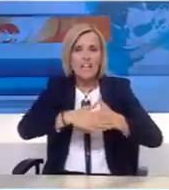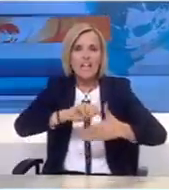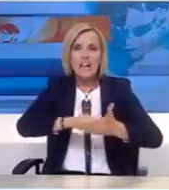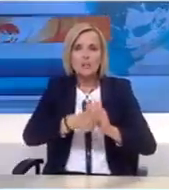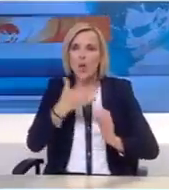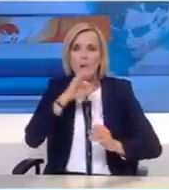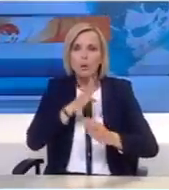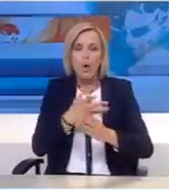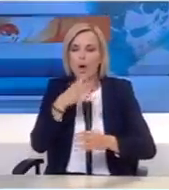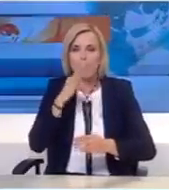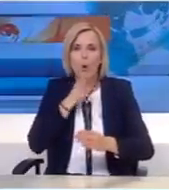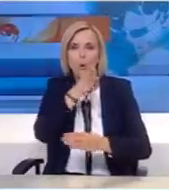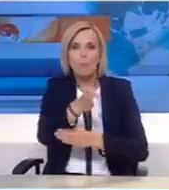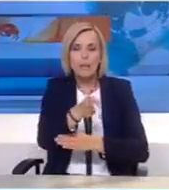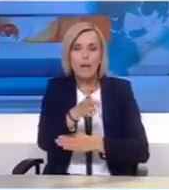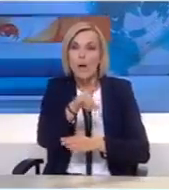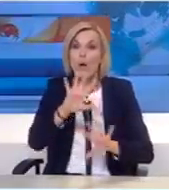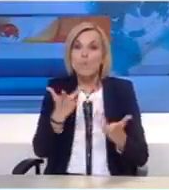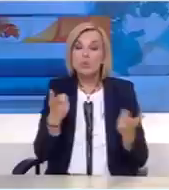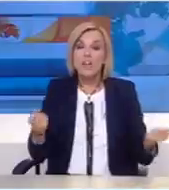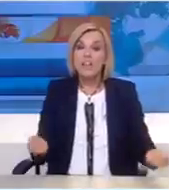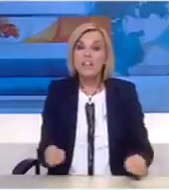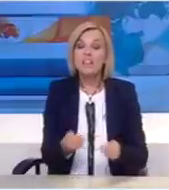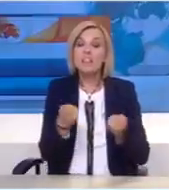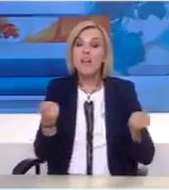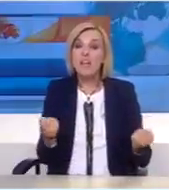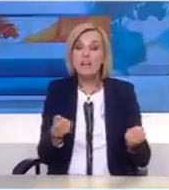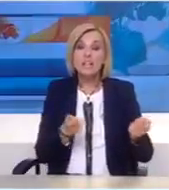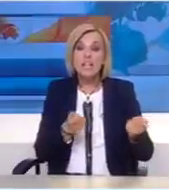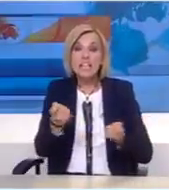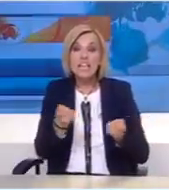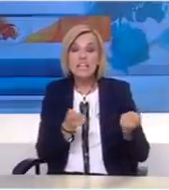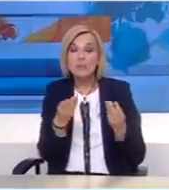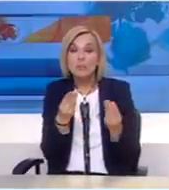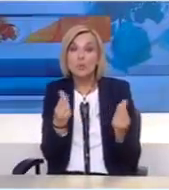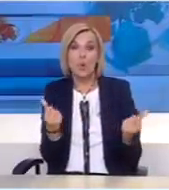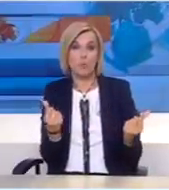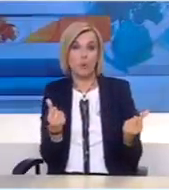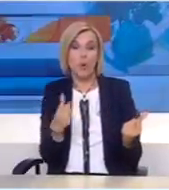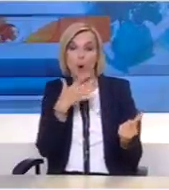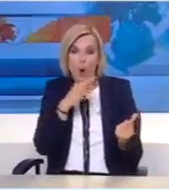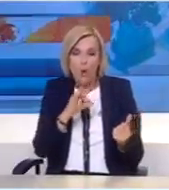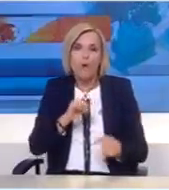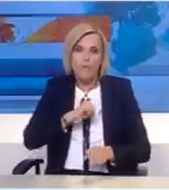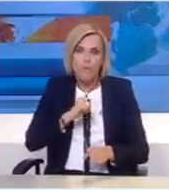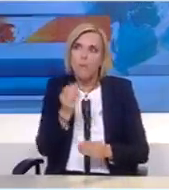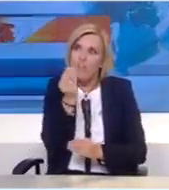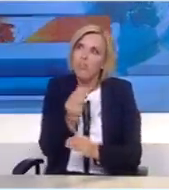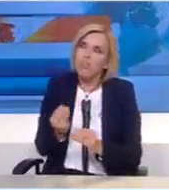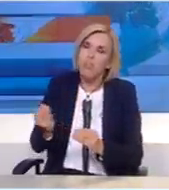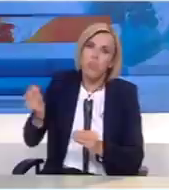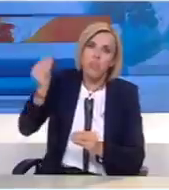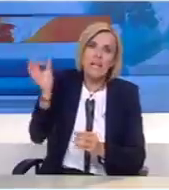θα χειριστείτε ανάλογες καταστάσεις που ενδεχομένως εμφανιστούν ανεβάζοντας την καμπύλη των κρουσμάτων και πηγαίνοντάς μας